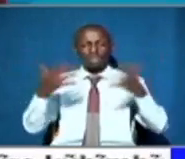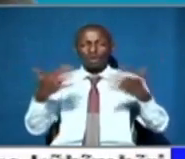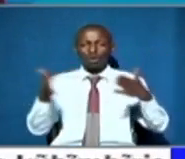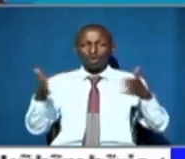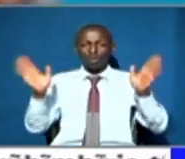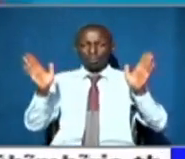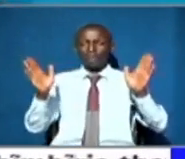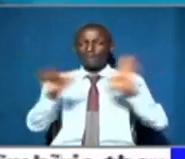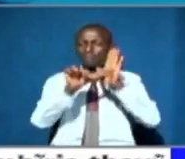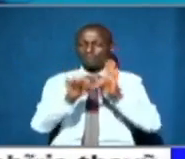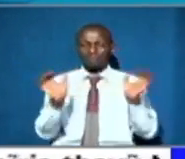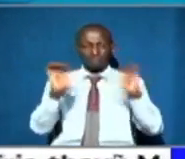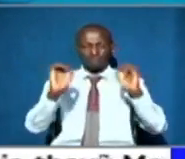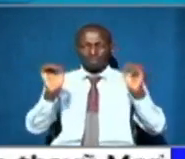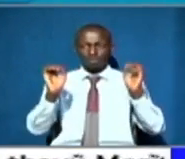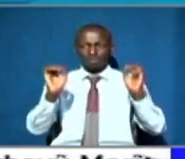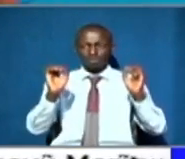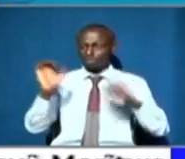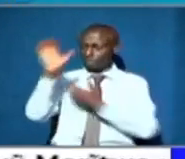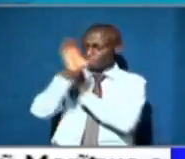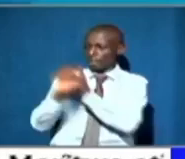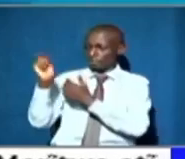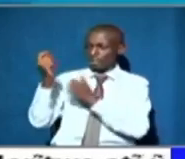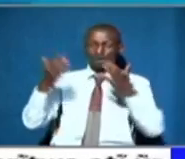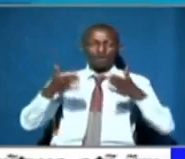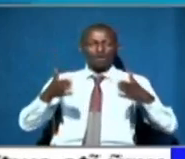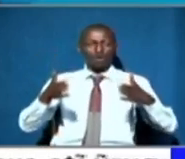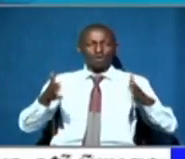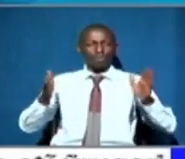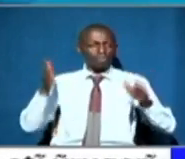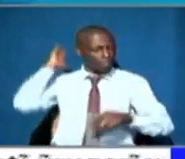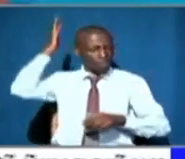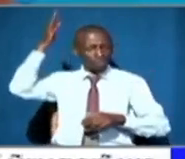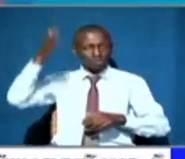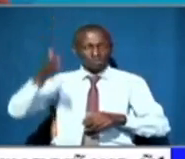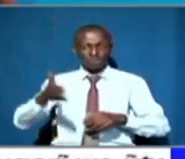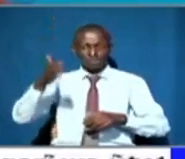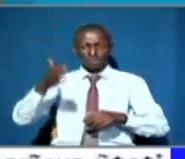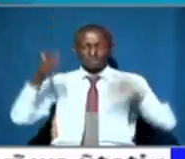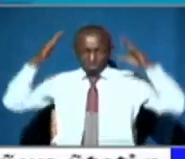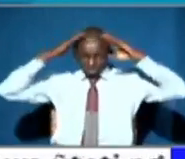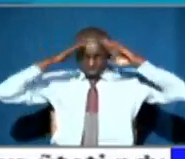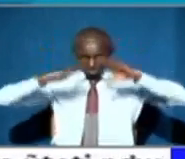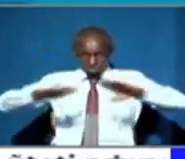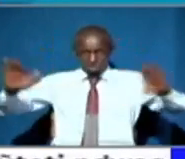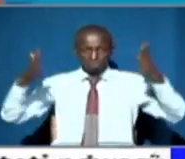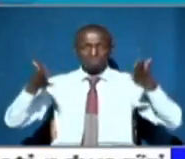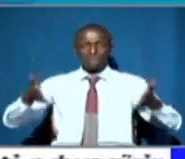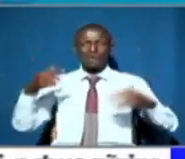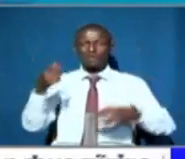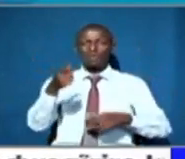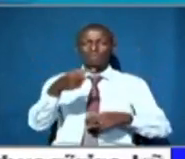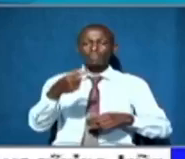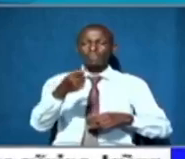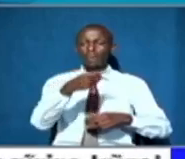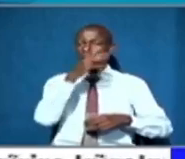ati kindu gikuhigika ginya muthamaki wa furori ni akuhigura kogo kiu nikyo kinene aswa aithiramu aya maigite mweriu mweriu ni